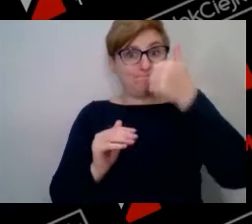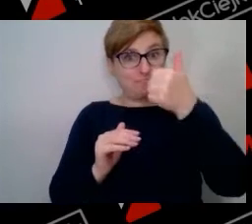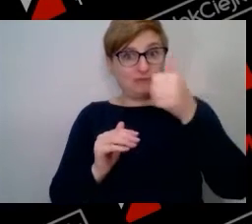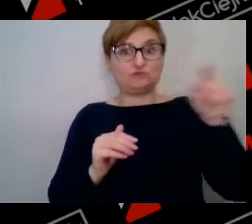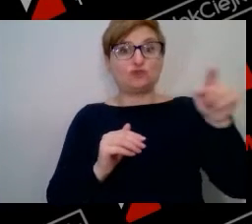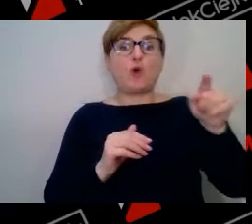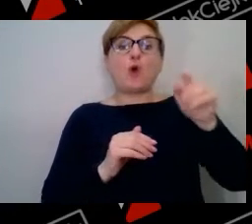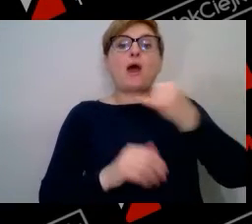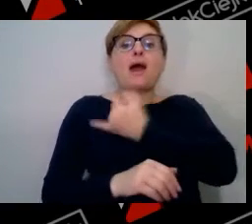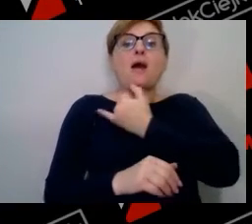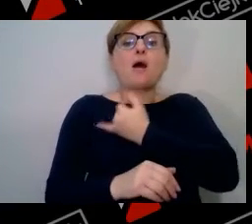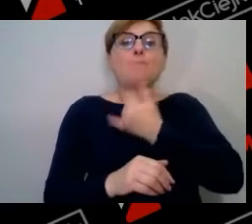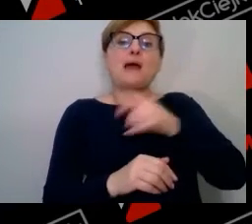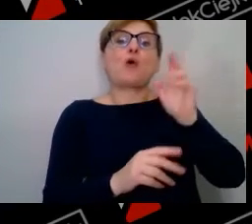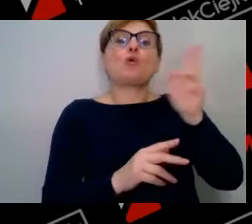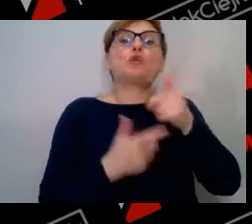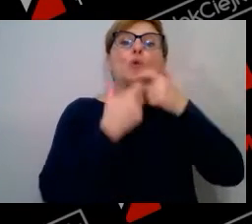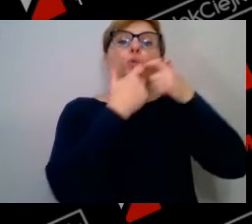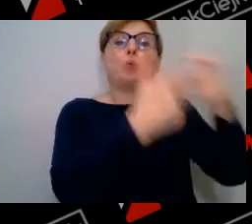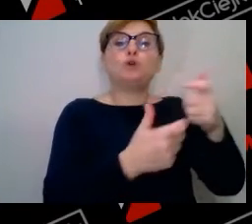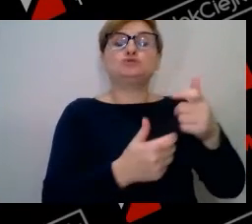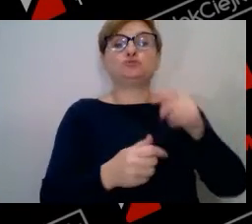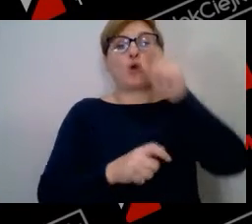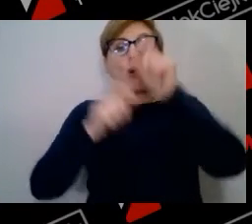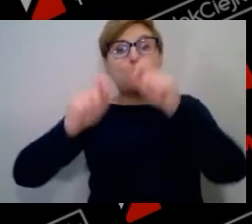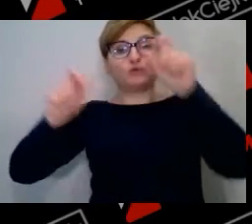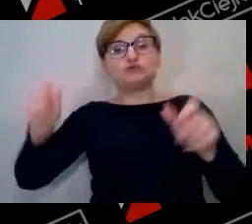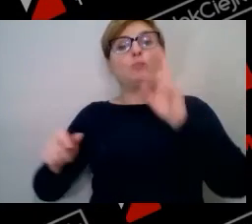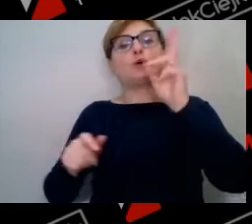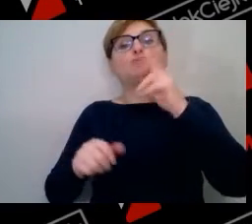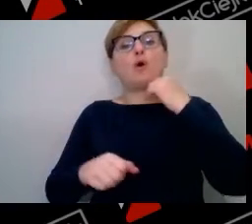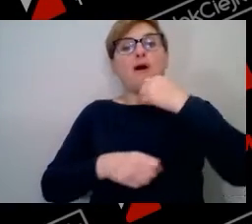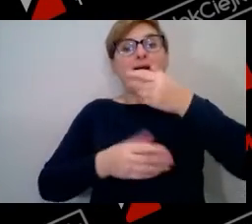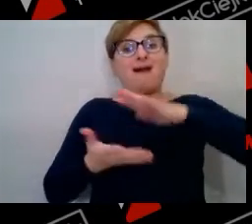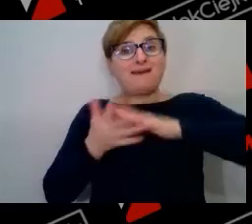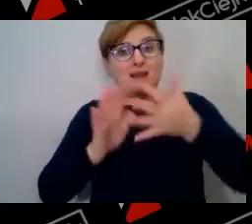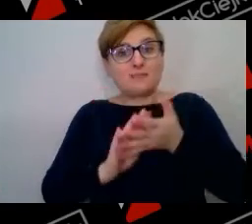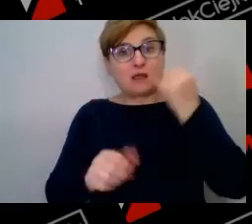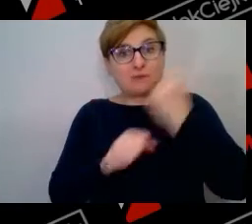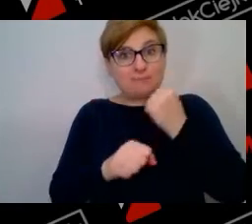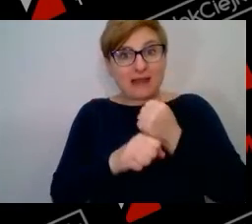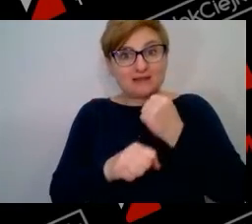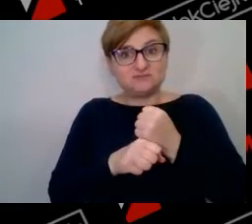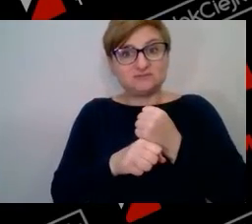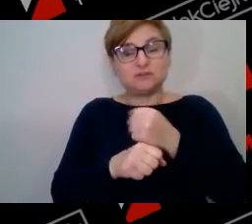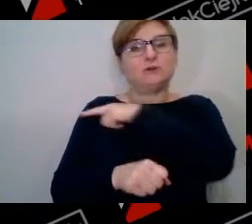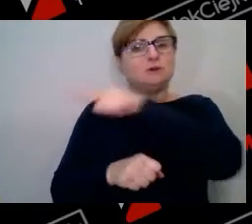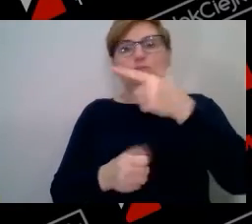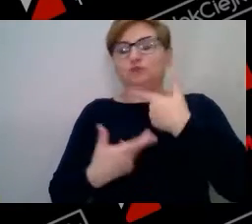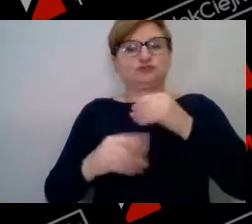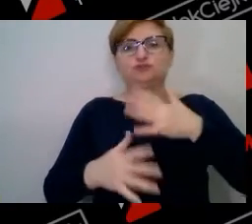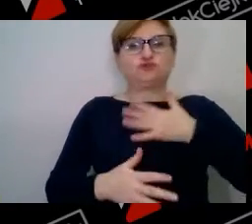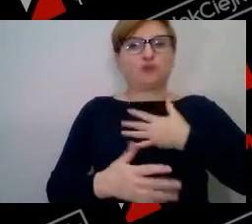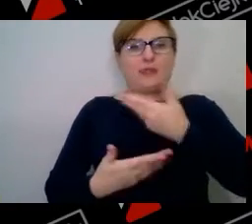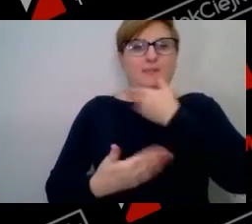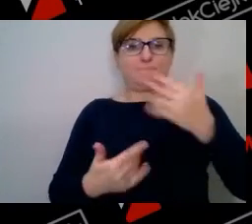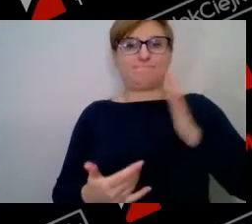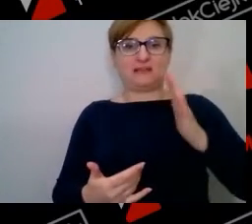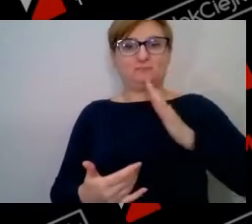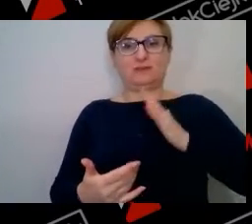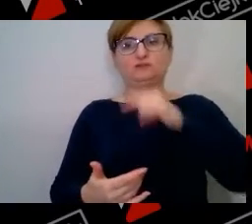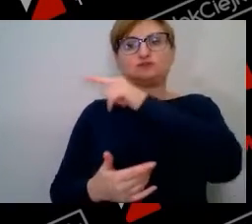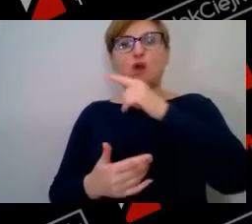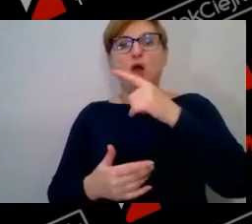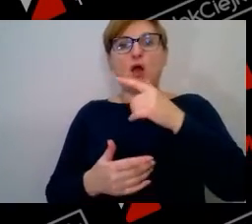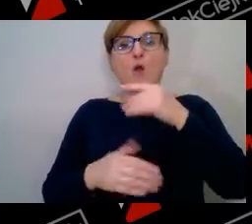osób, których sytuacja na rynku pracy nie jest stabilna. Dość śmieciówek i niestabilności pracy. Umowy o pracę to są jedyne umowy, które